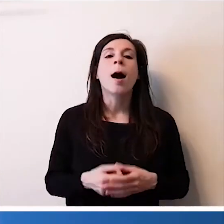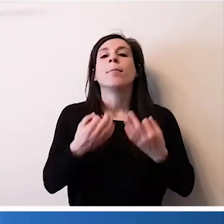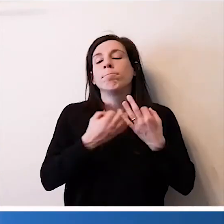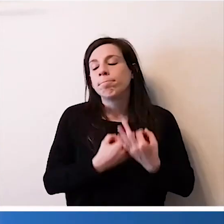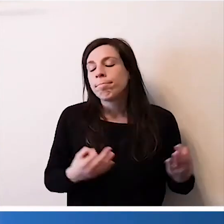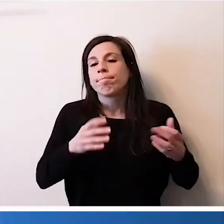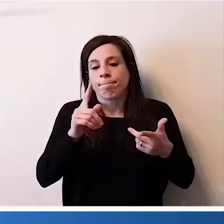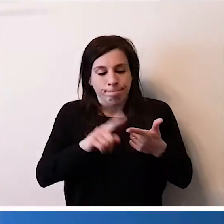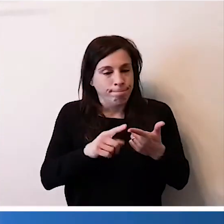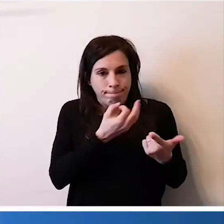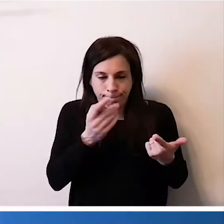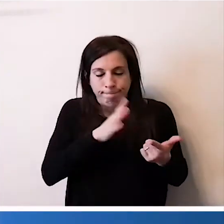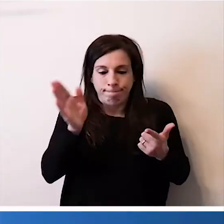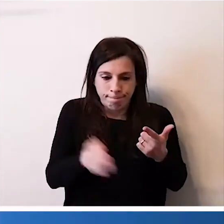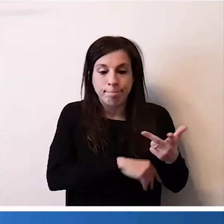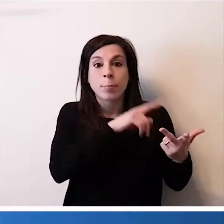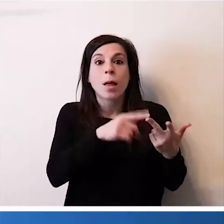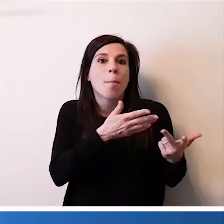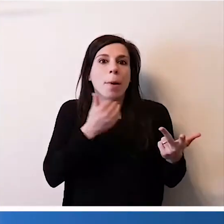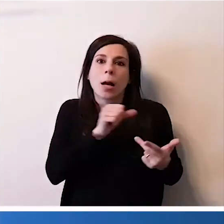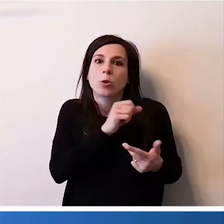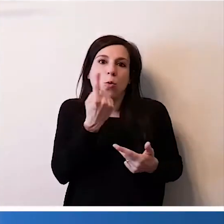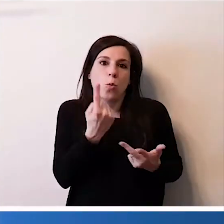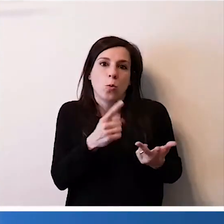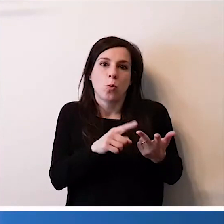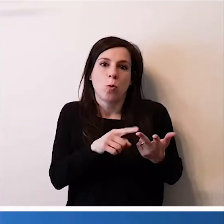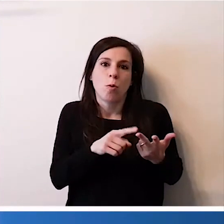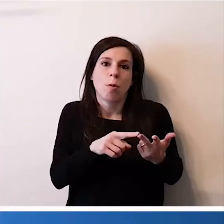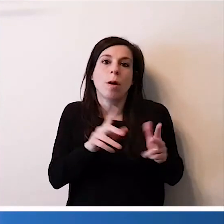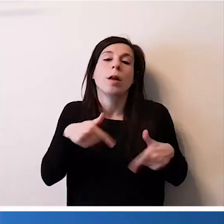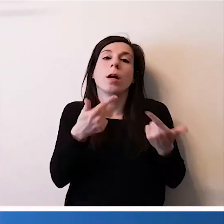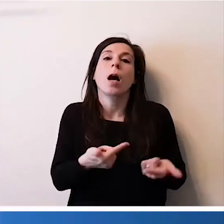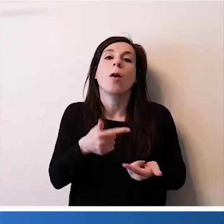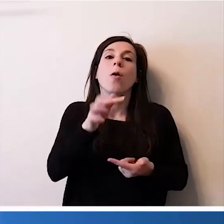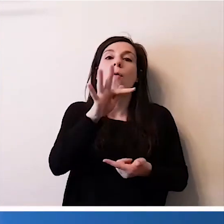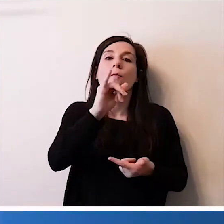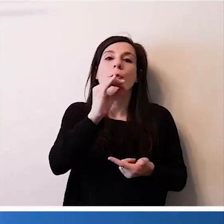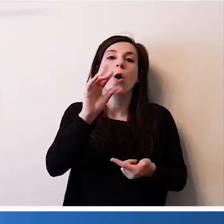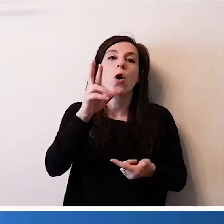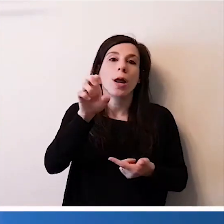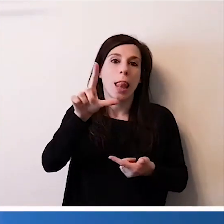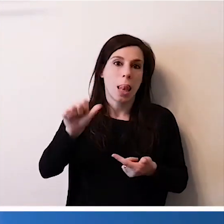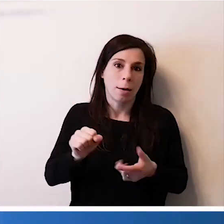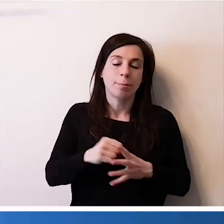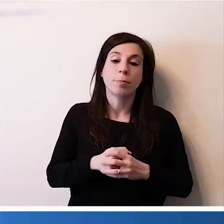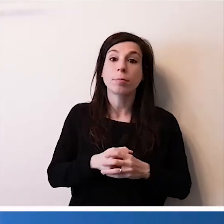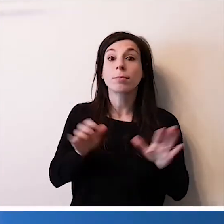Allora, oh, era rimasto solo il regalo di Fiorella. Fiorella